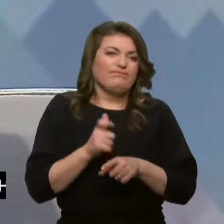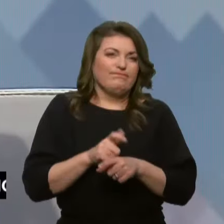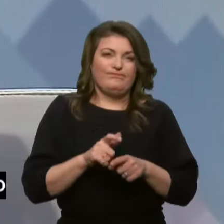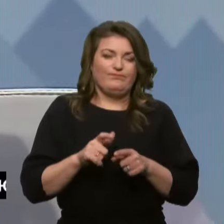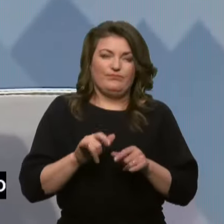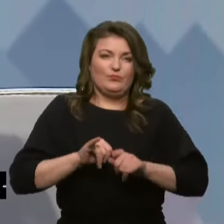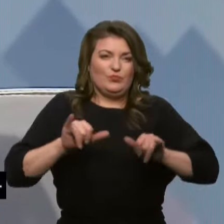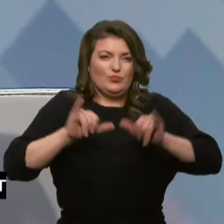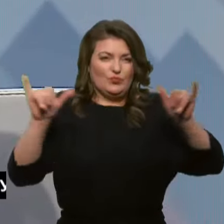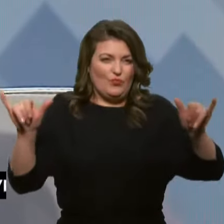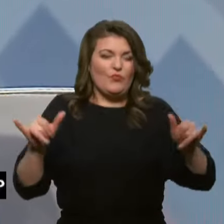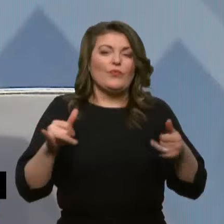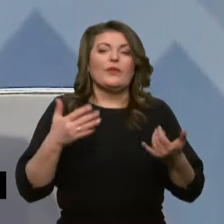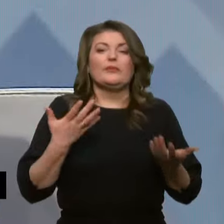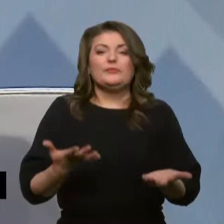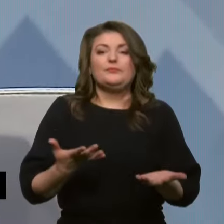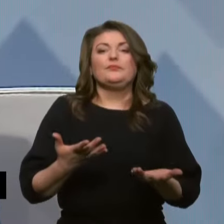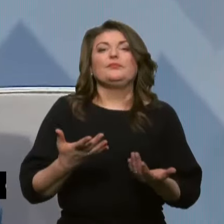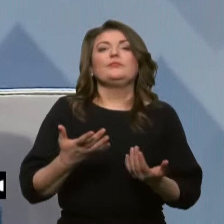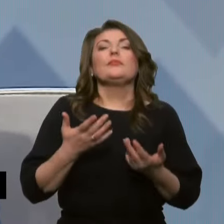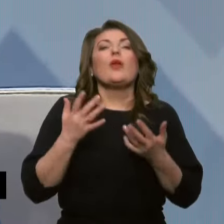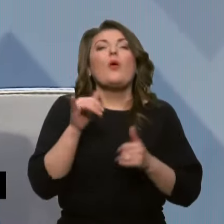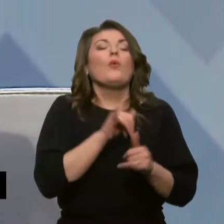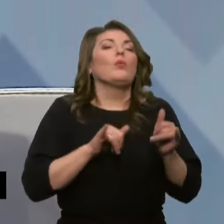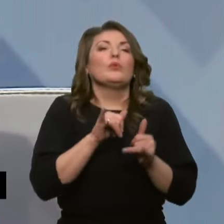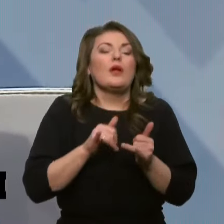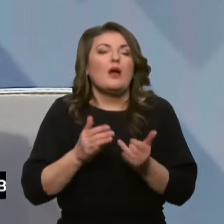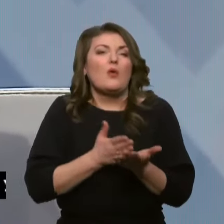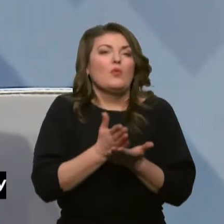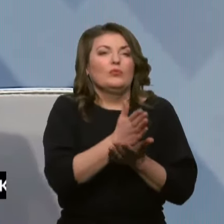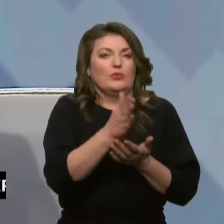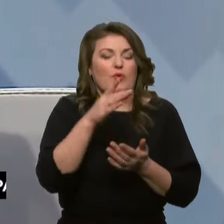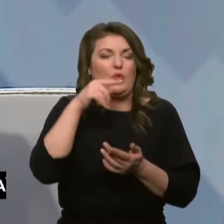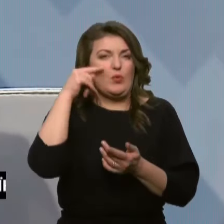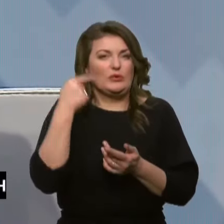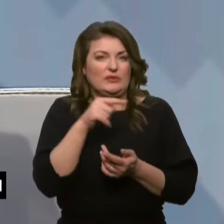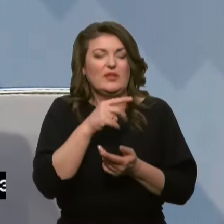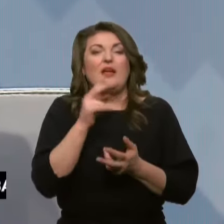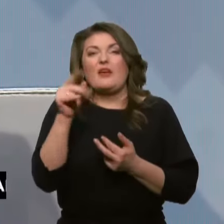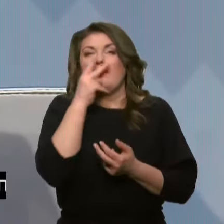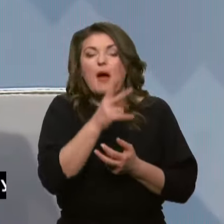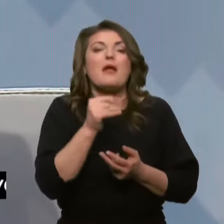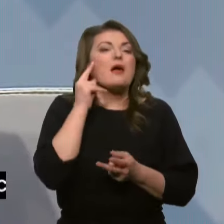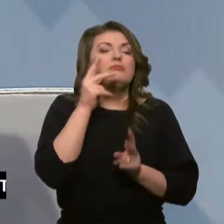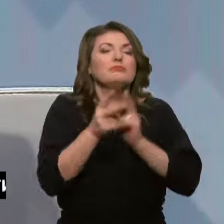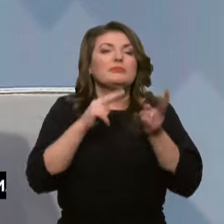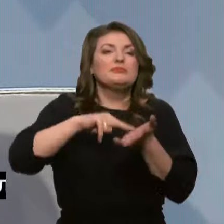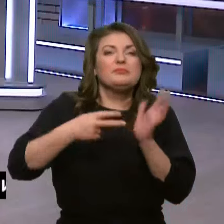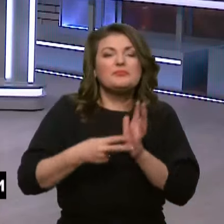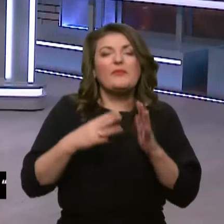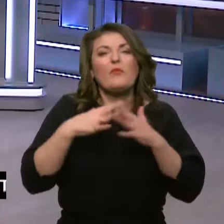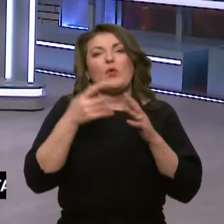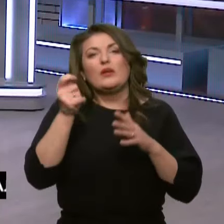геометричній прогресії зростає. Куди рухається Росія, як ви бачите, і як змінюється тенденція війни, наскільки